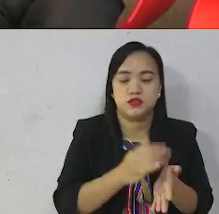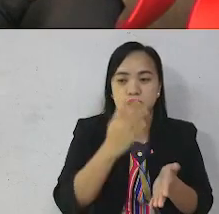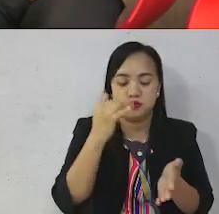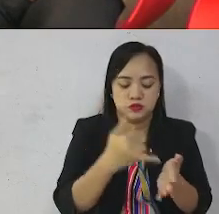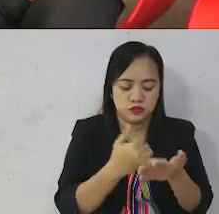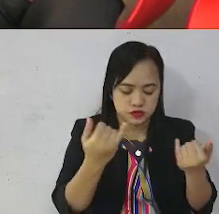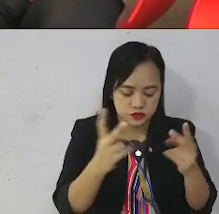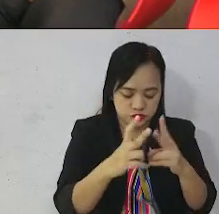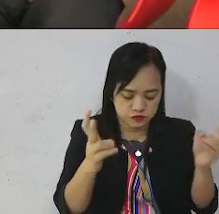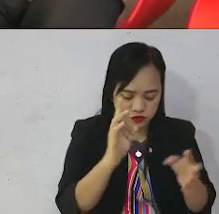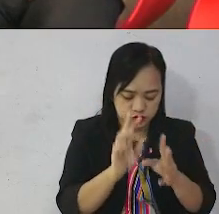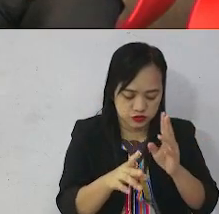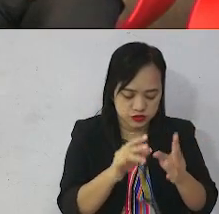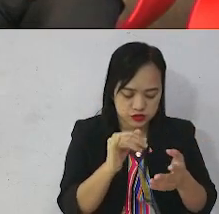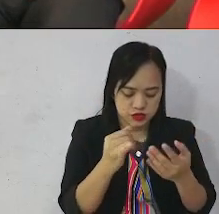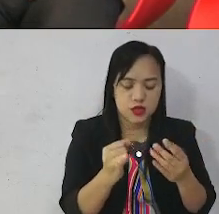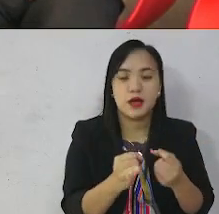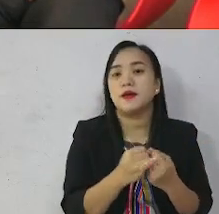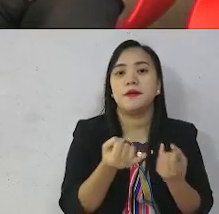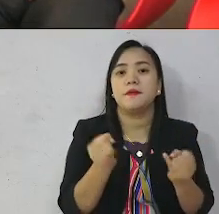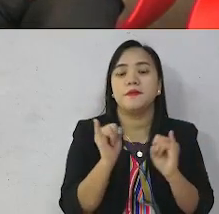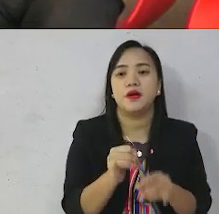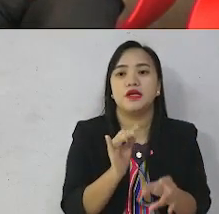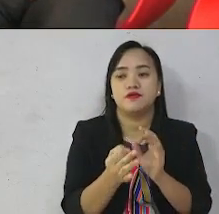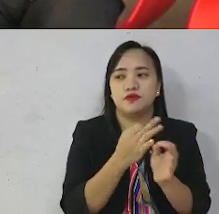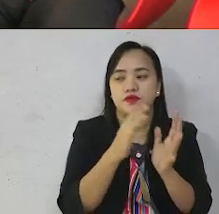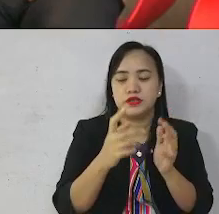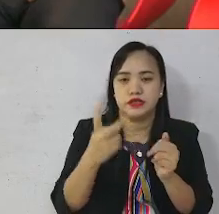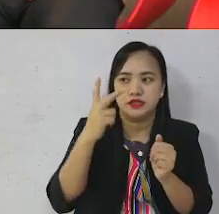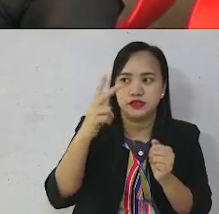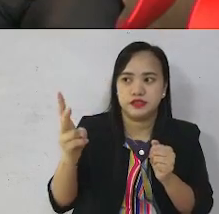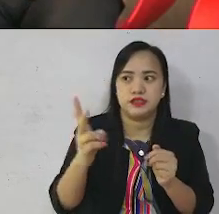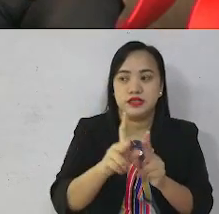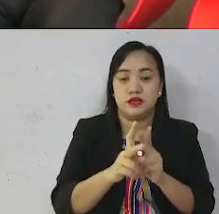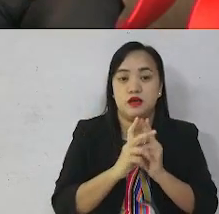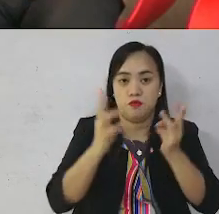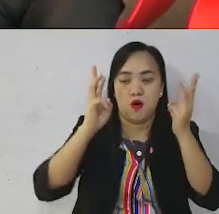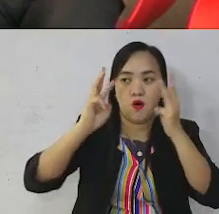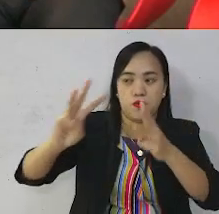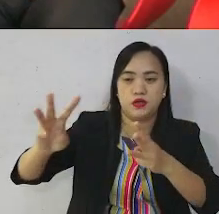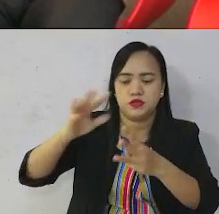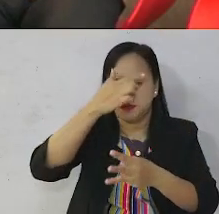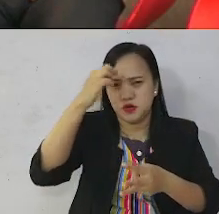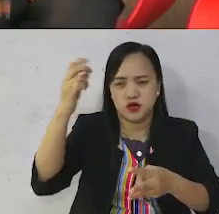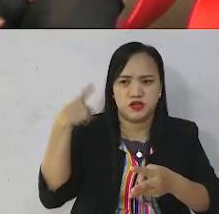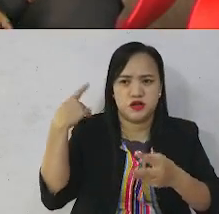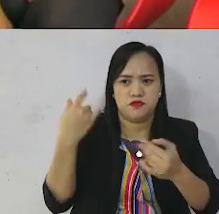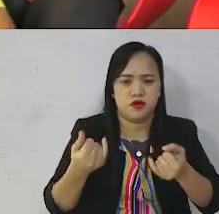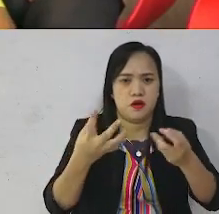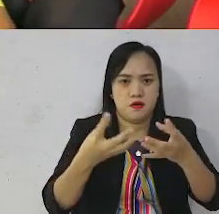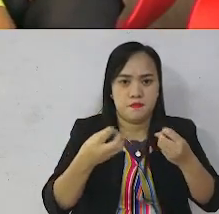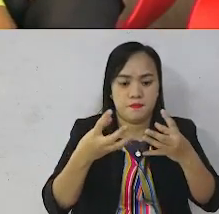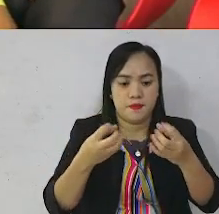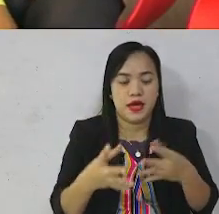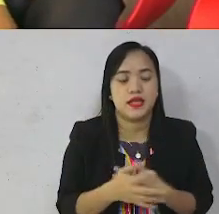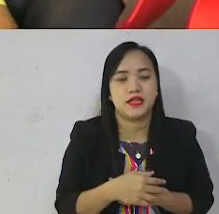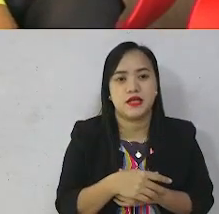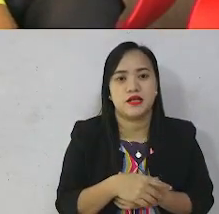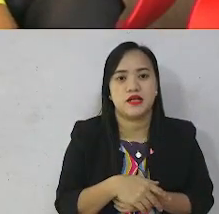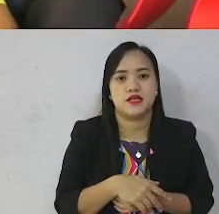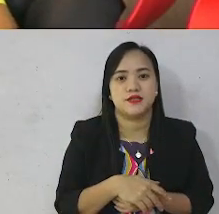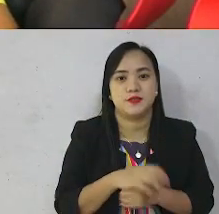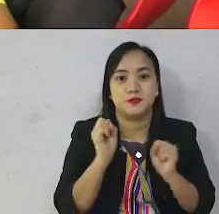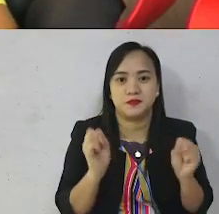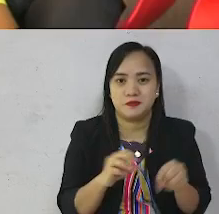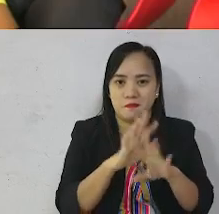makasubo bay po kayo kaya stay tune in no stay tune in po dahil po may pas surpresa po ang ating programa Diyan